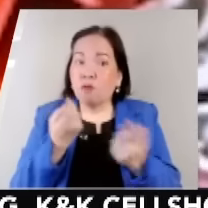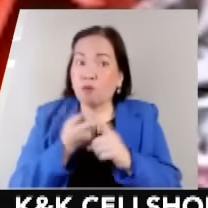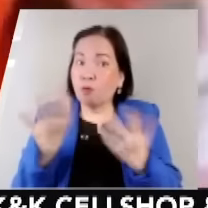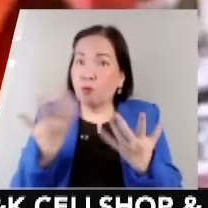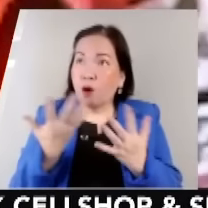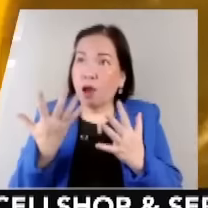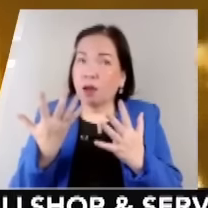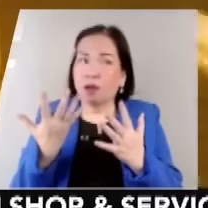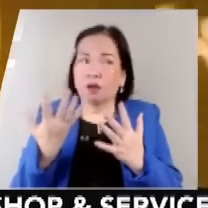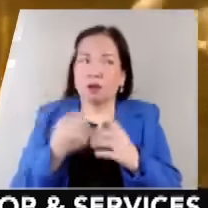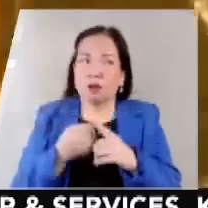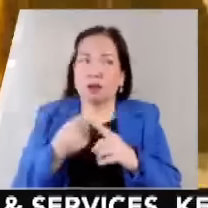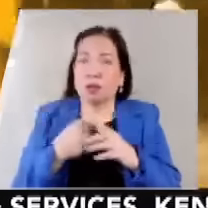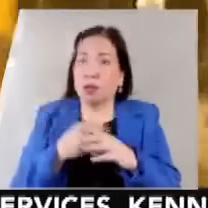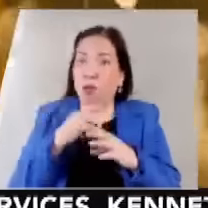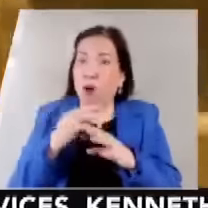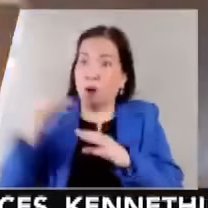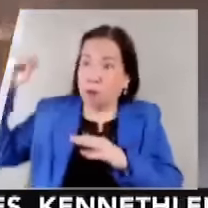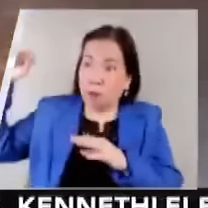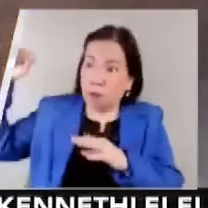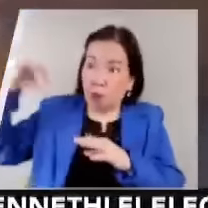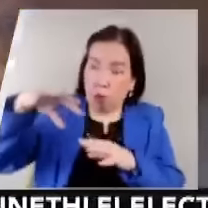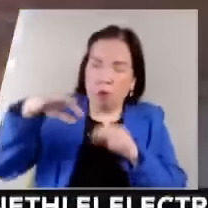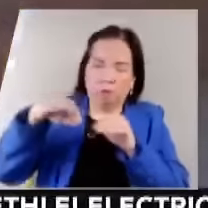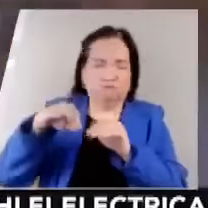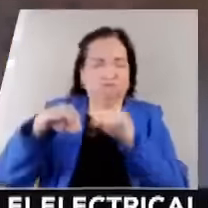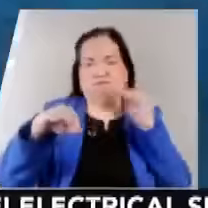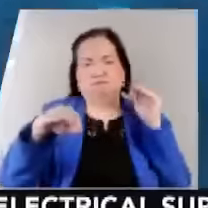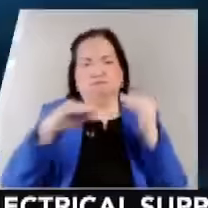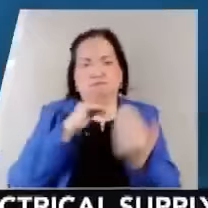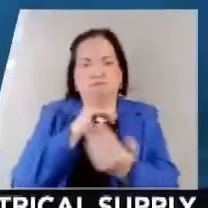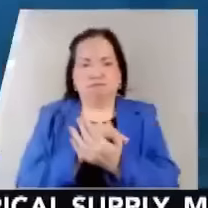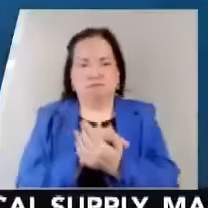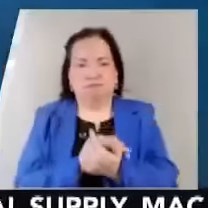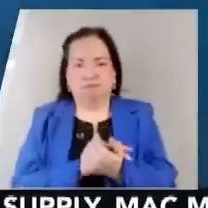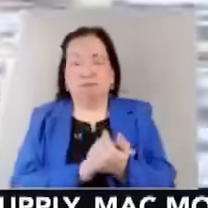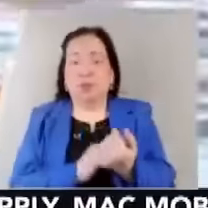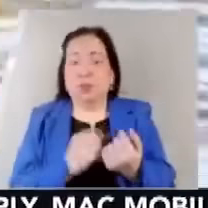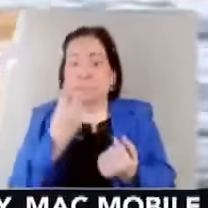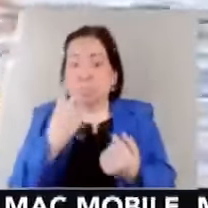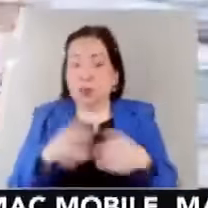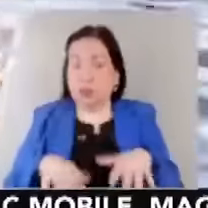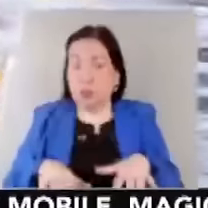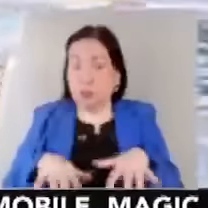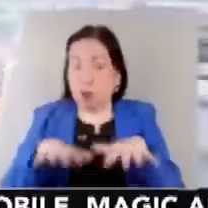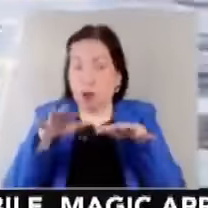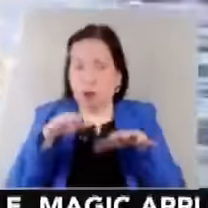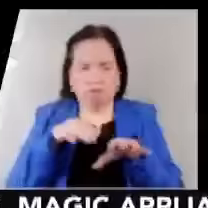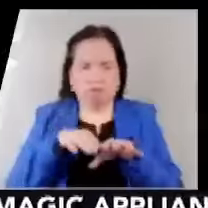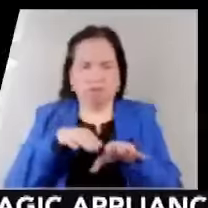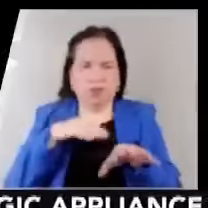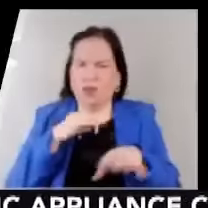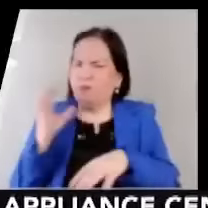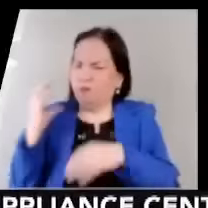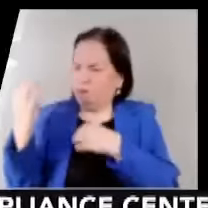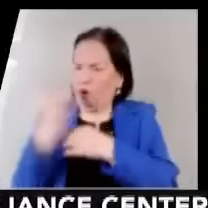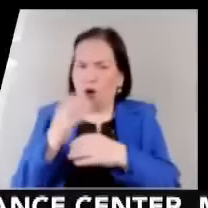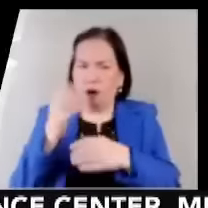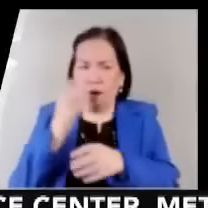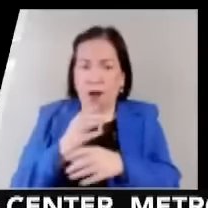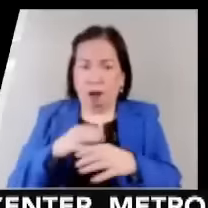papunta yung water then avoid distruction kung May makikita kang baha iwasan ito kung maaari huwag mo ring piliting dumaan o Tumawid kasi baka